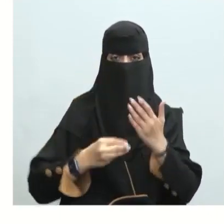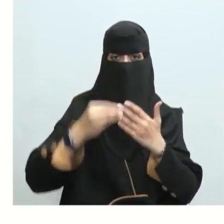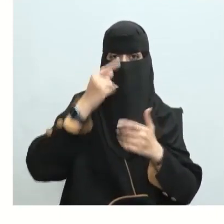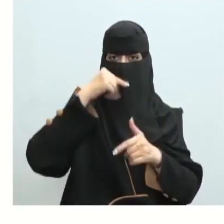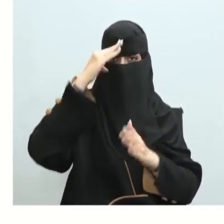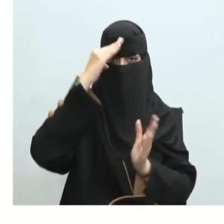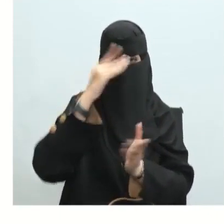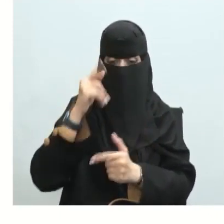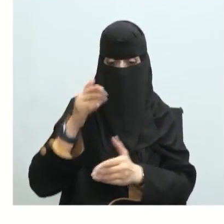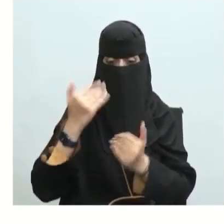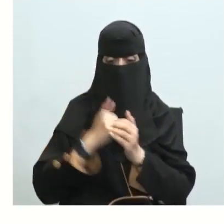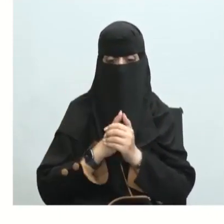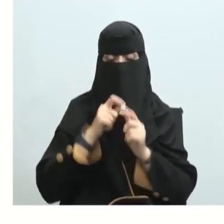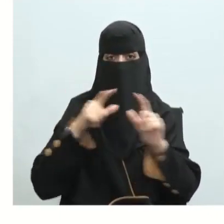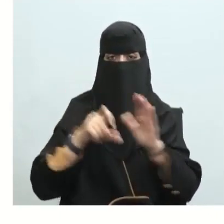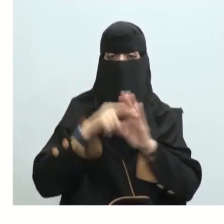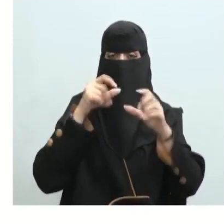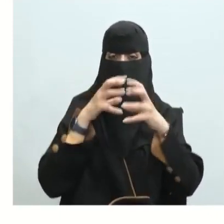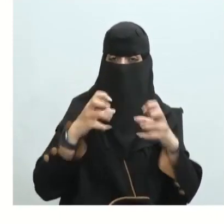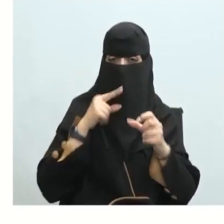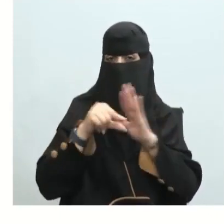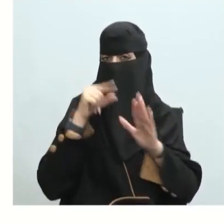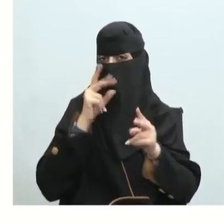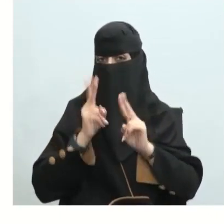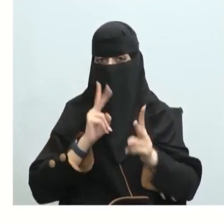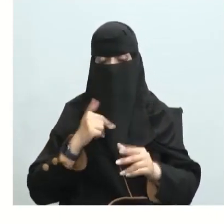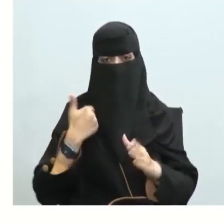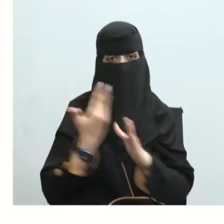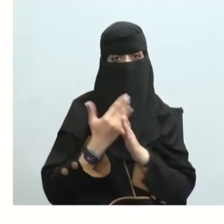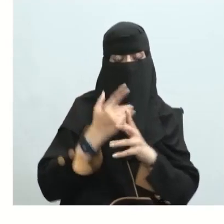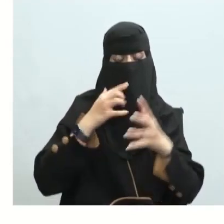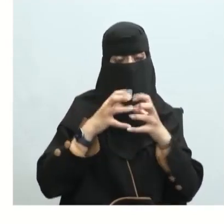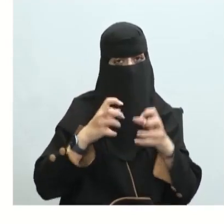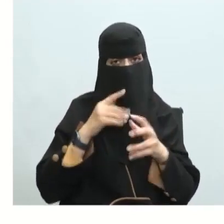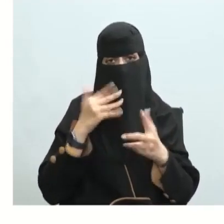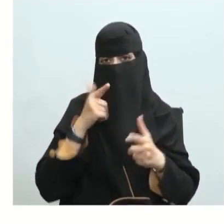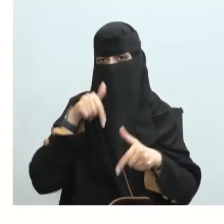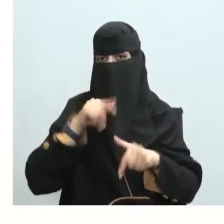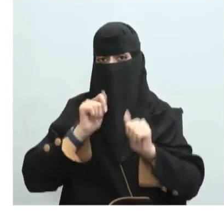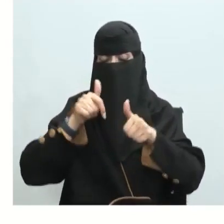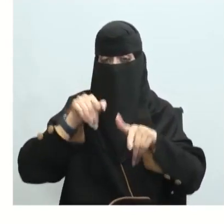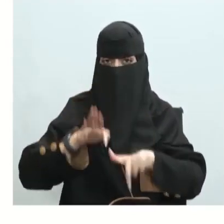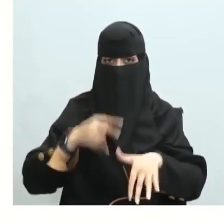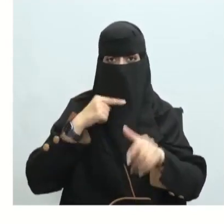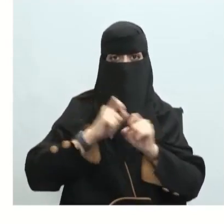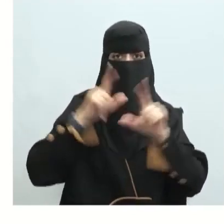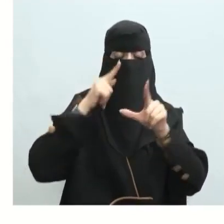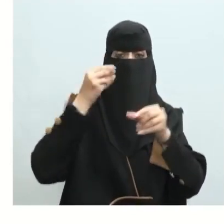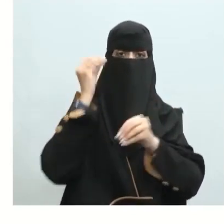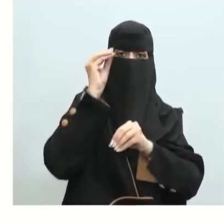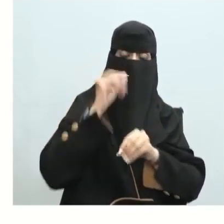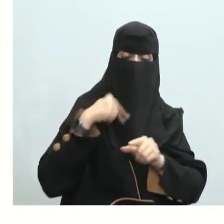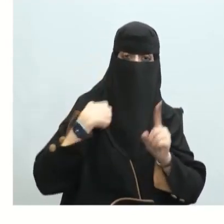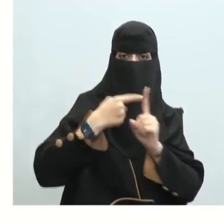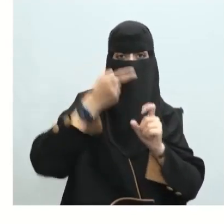بهم والعرض هنا تعريف موجز بموضوع الحفل ودواعيه وبيان تفصيلي بما تم وكذلك ببيان النتائج والتوصيات التي تم